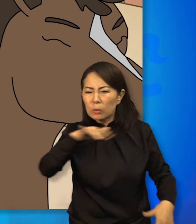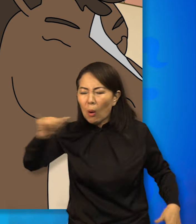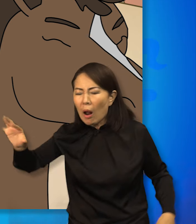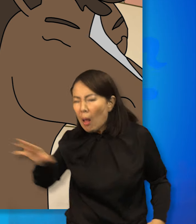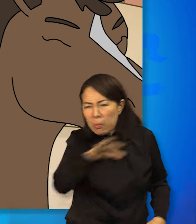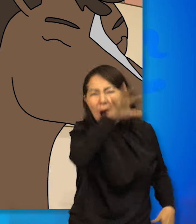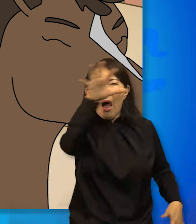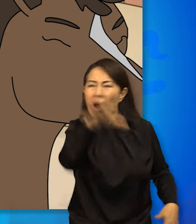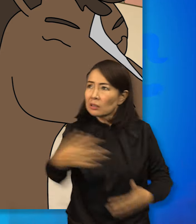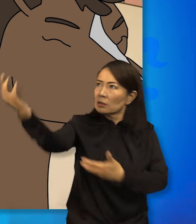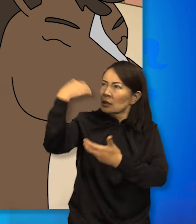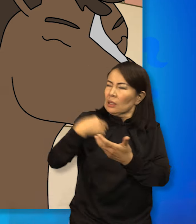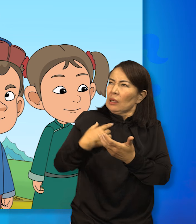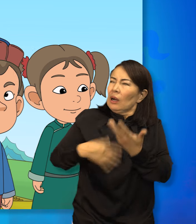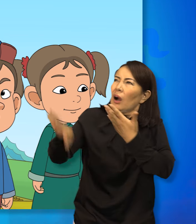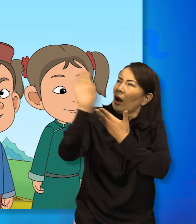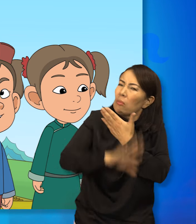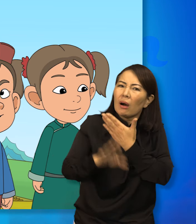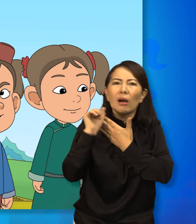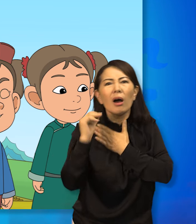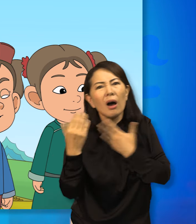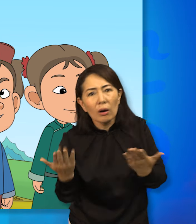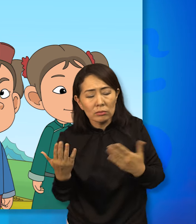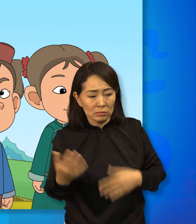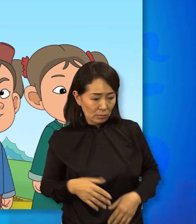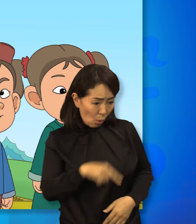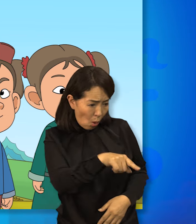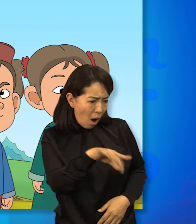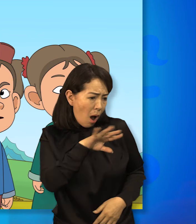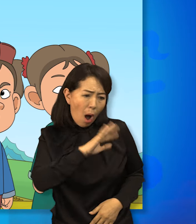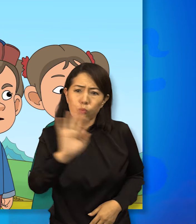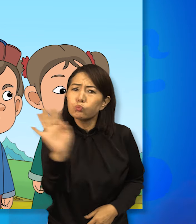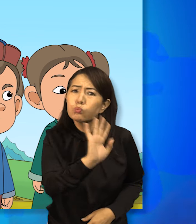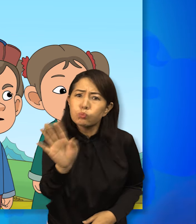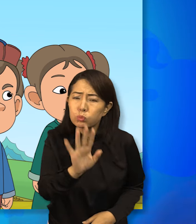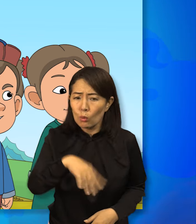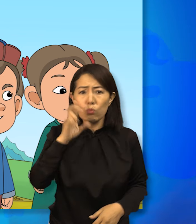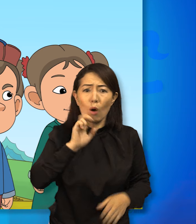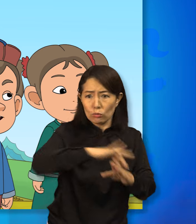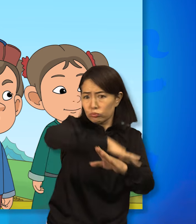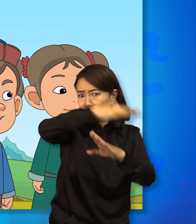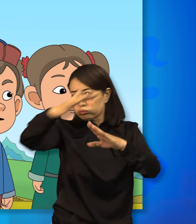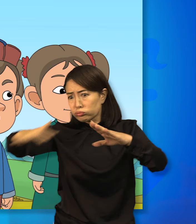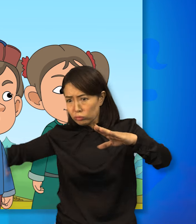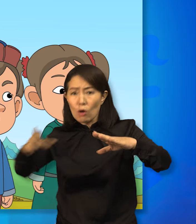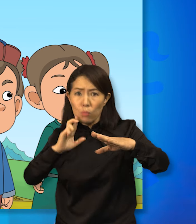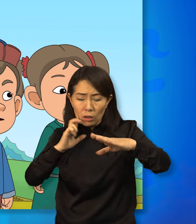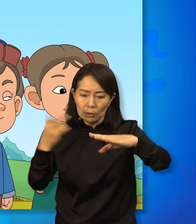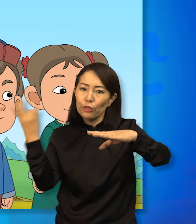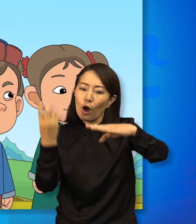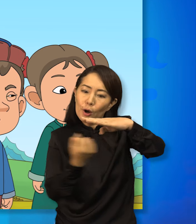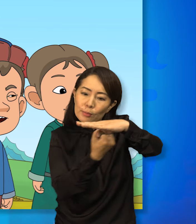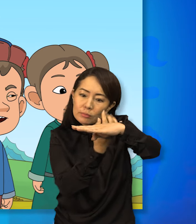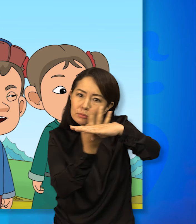Нэрээ. Бодоод байхад тэр нь зөв ч юм уу? Тэгвэл энэ бор толгой дээр ногоон модоо барьцгаая бүгдээрээ.